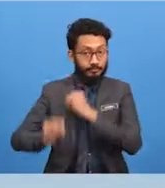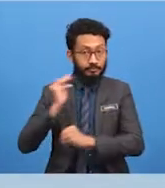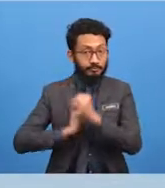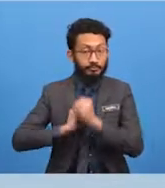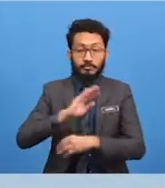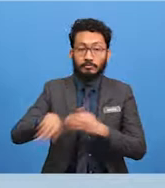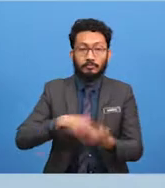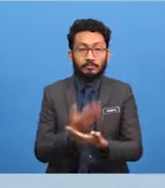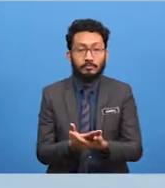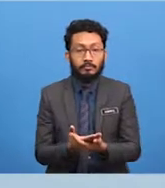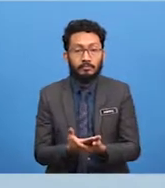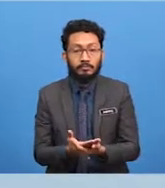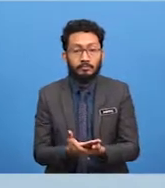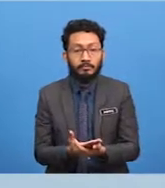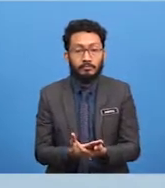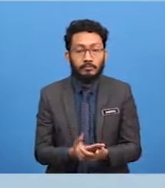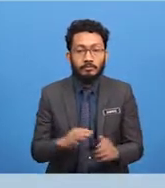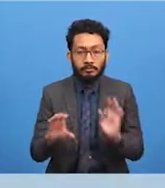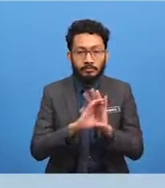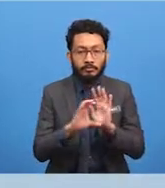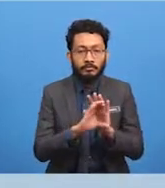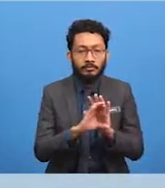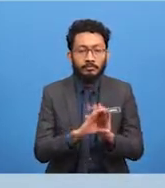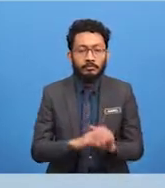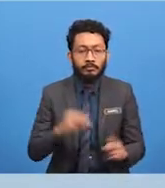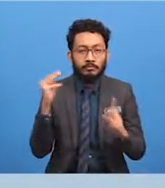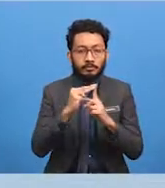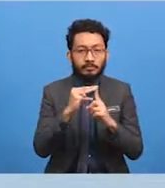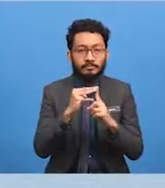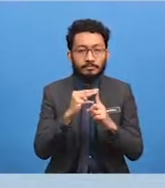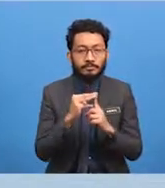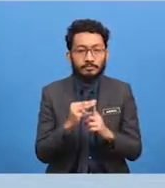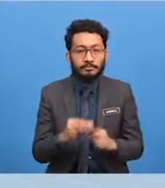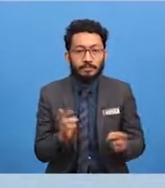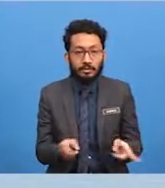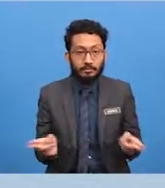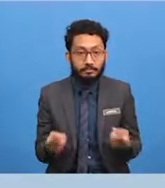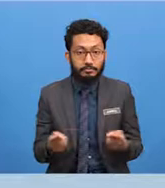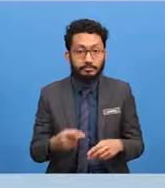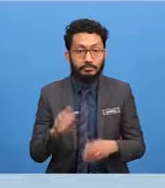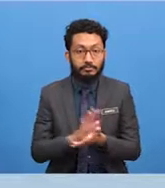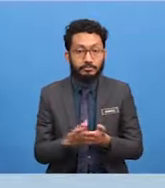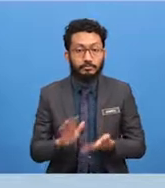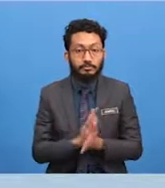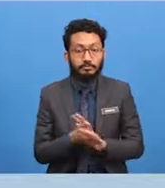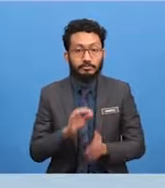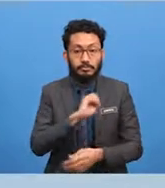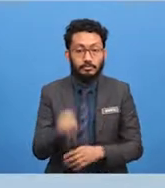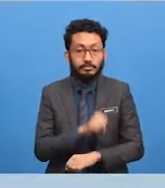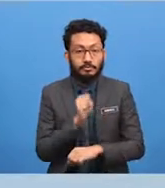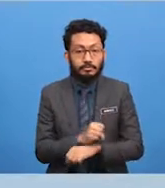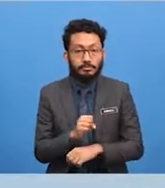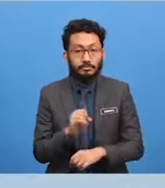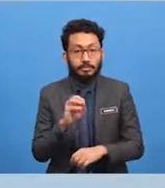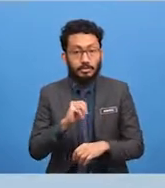keseluruhan. Contohnya, matlamat strategik pengurusan atasan syarikat XYZ